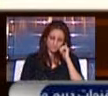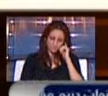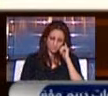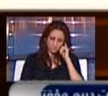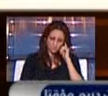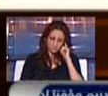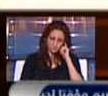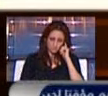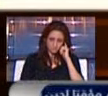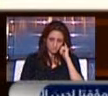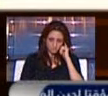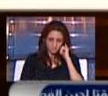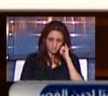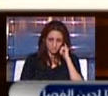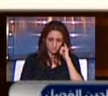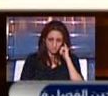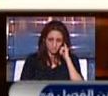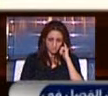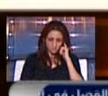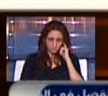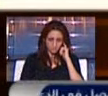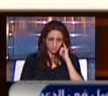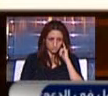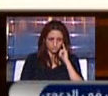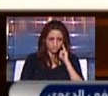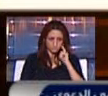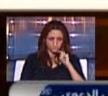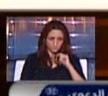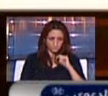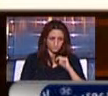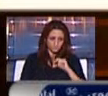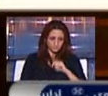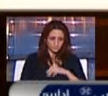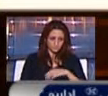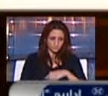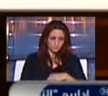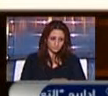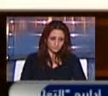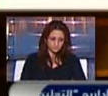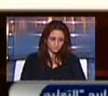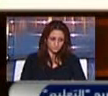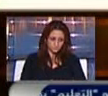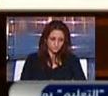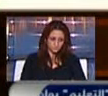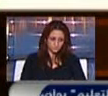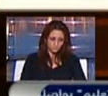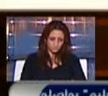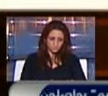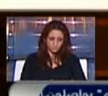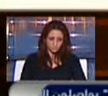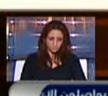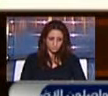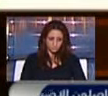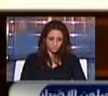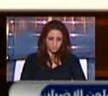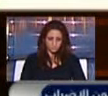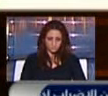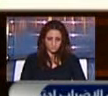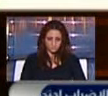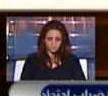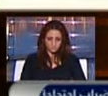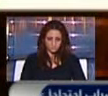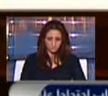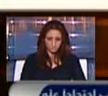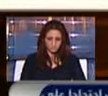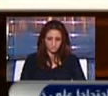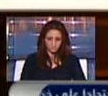المدنيه الوطنيه؟ بسم الله الرحمن الرحيم. الأمر الحالي لا